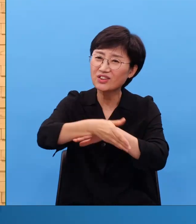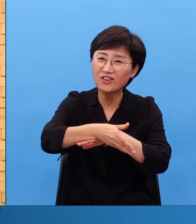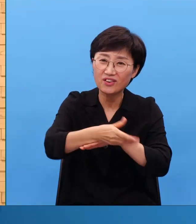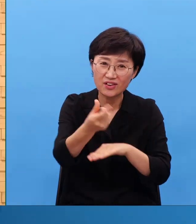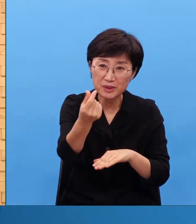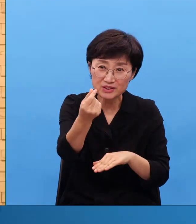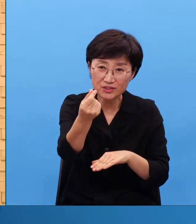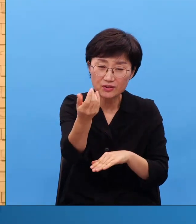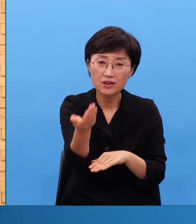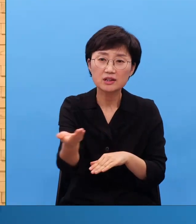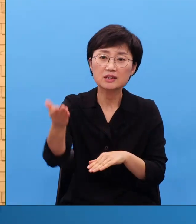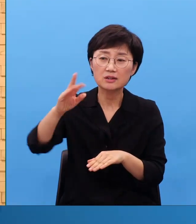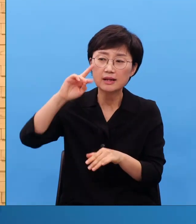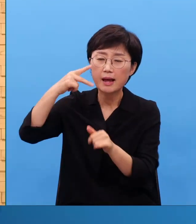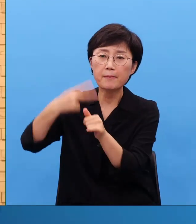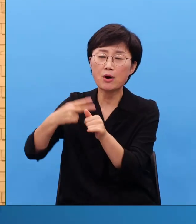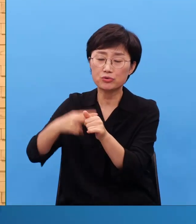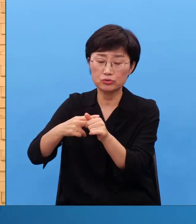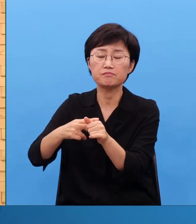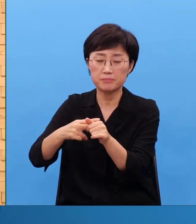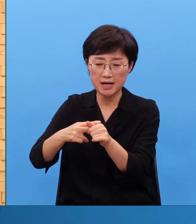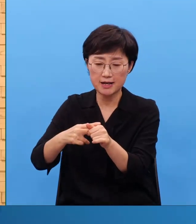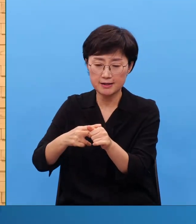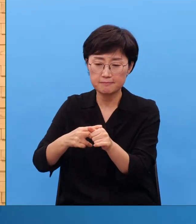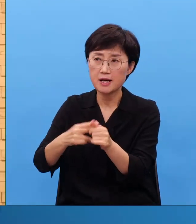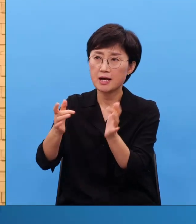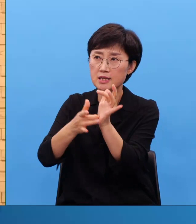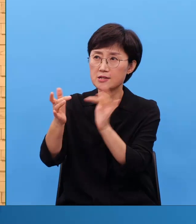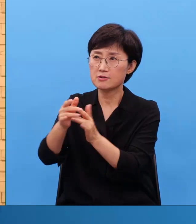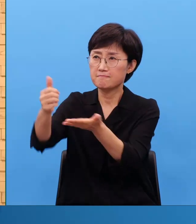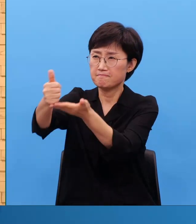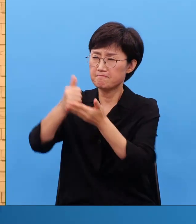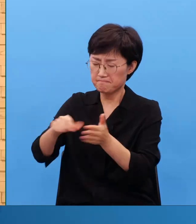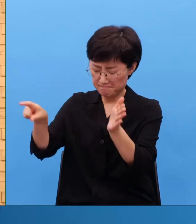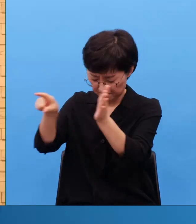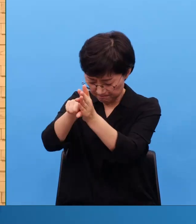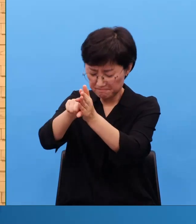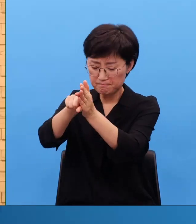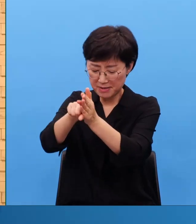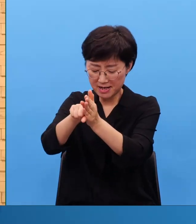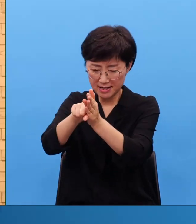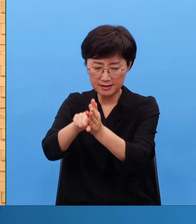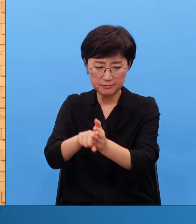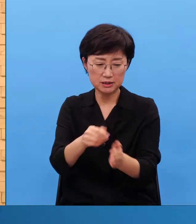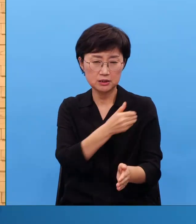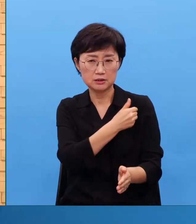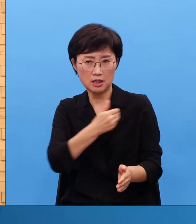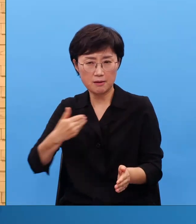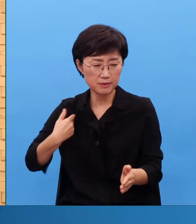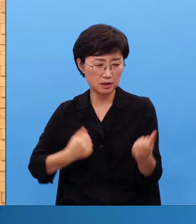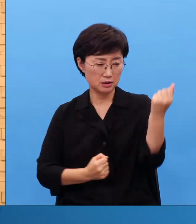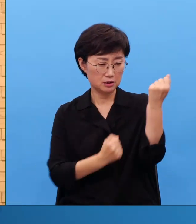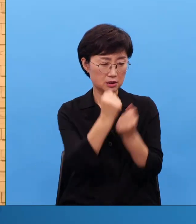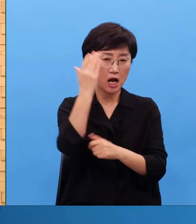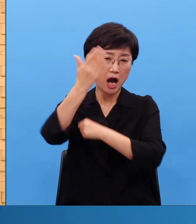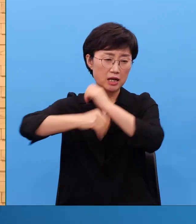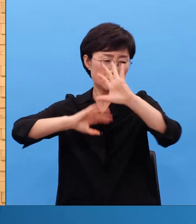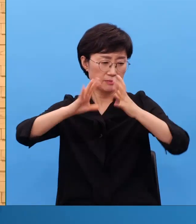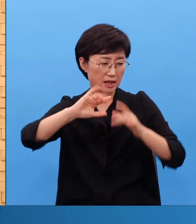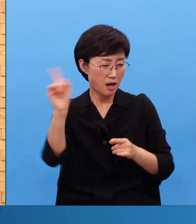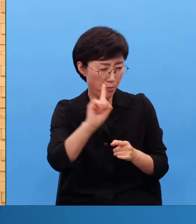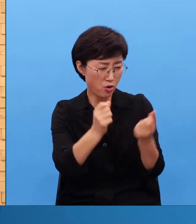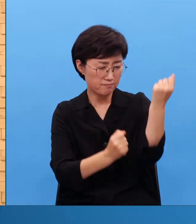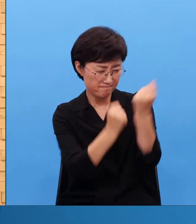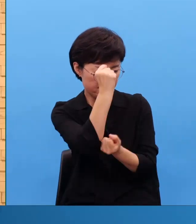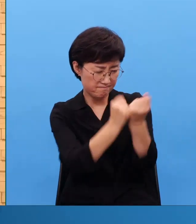따라다니지도 않았는데 이 보세요. 담대히 하나님 나라에 대해 사비동 설명했는데 석 달 동안에 놀라운 역사를 나게. And think about it, the